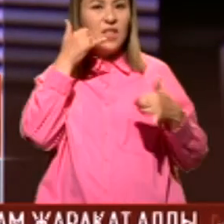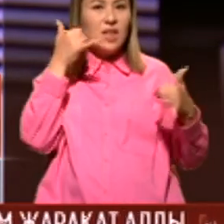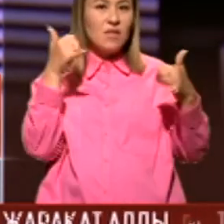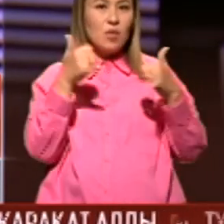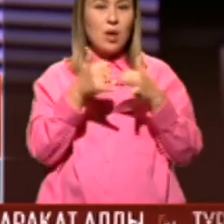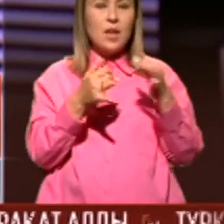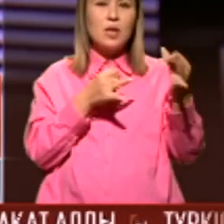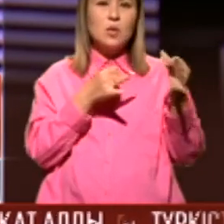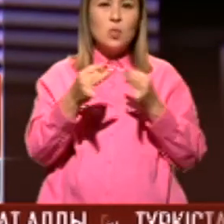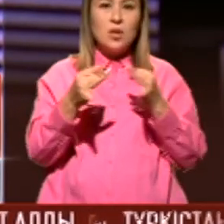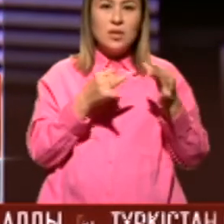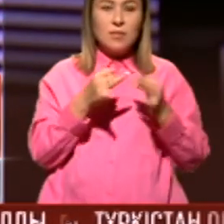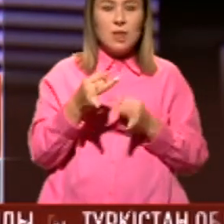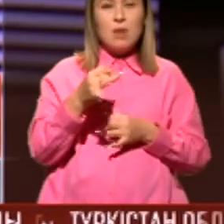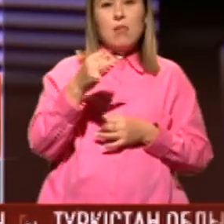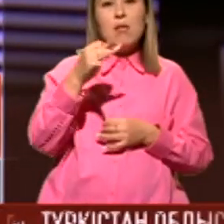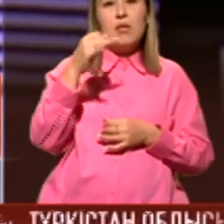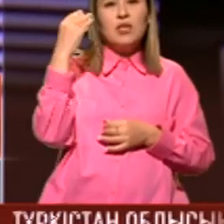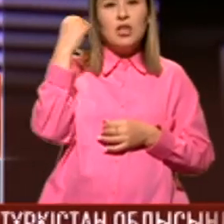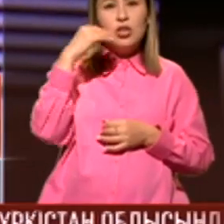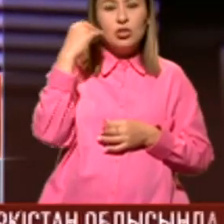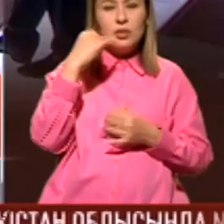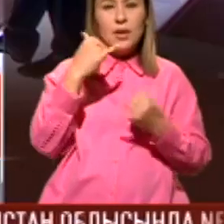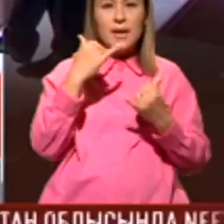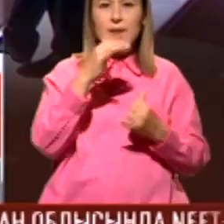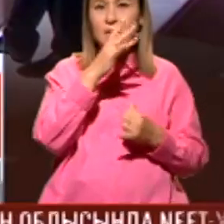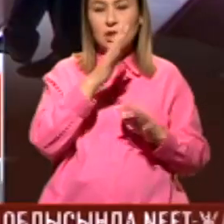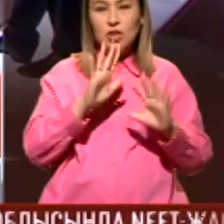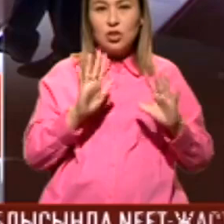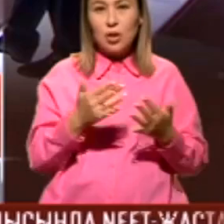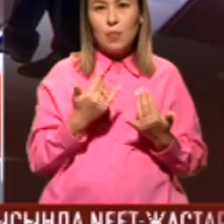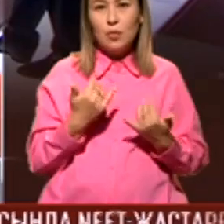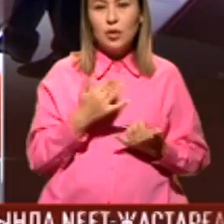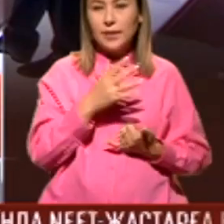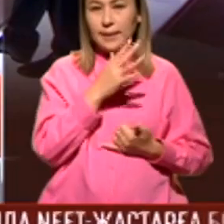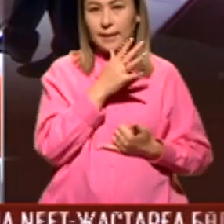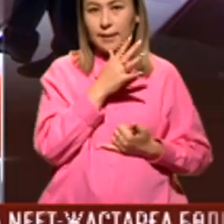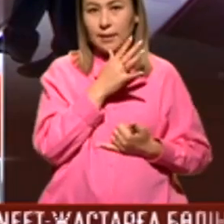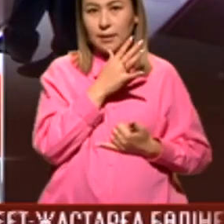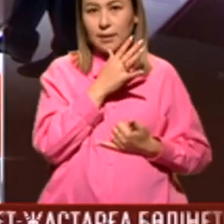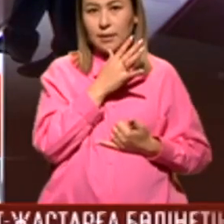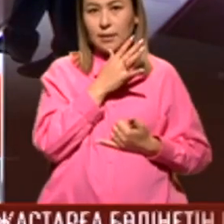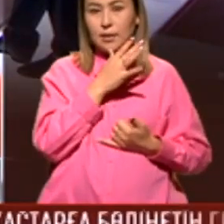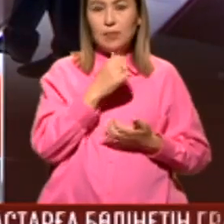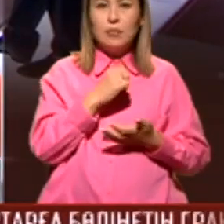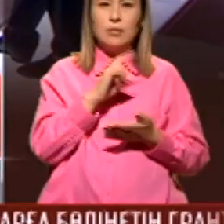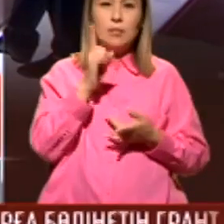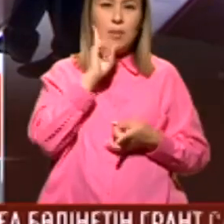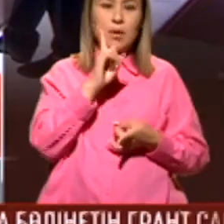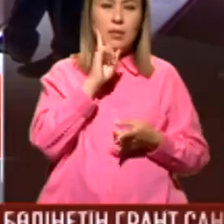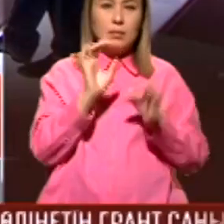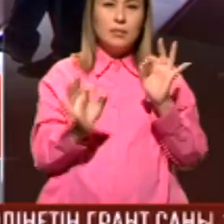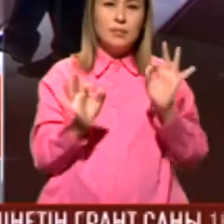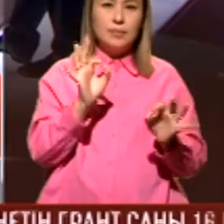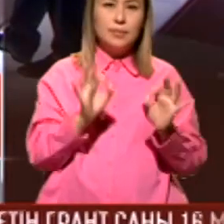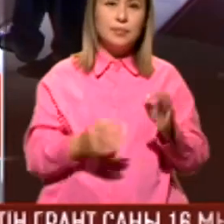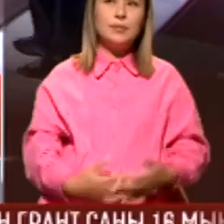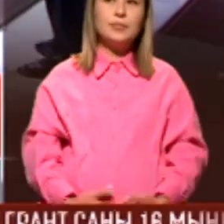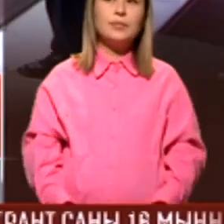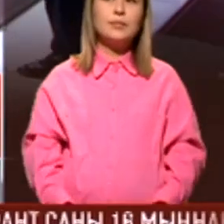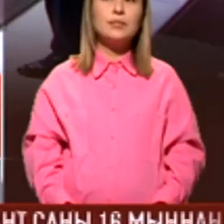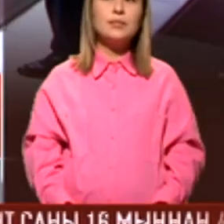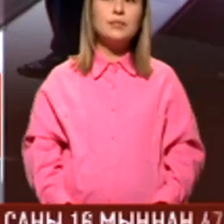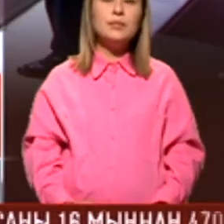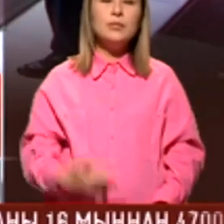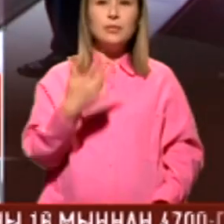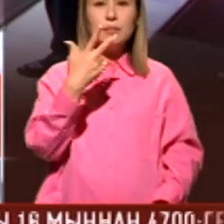сөйлесіп Қырғызстан мен Тәжікстанның қазіргі жағдайда бүгінгі таңда жағдай тұрақталып жатыр. Енді осыдан